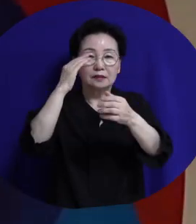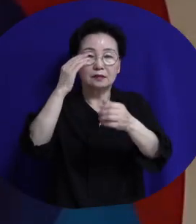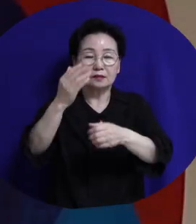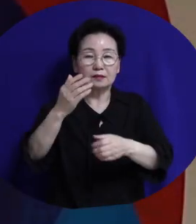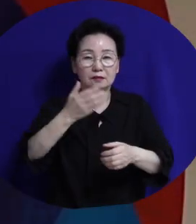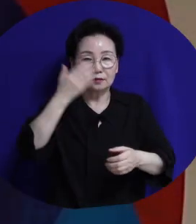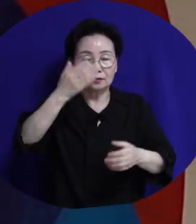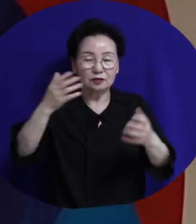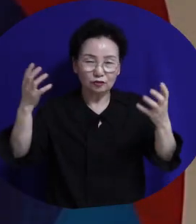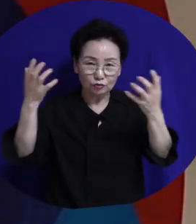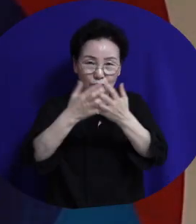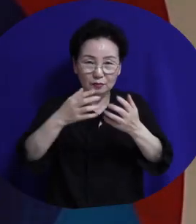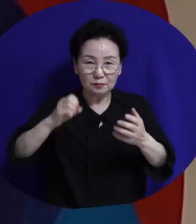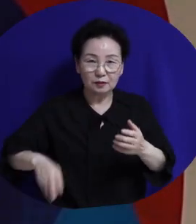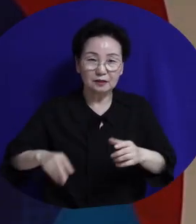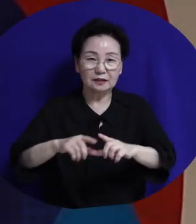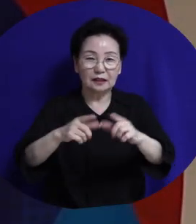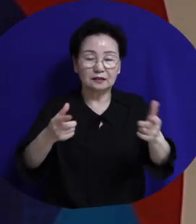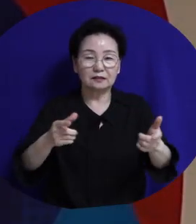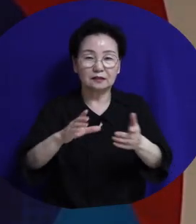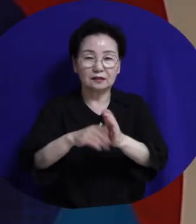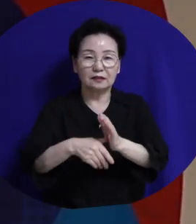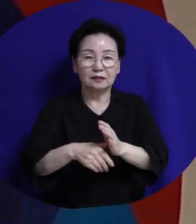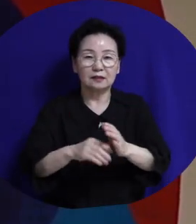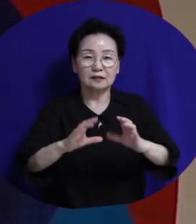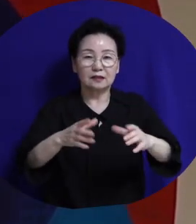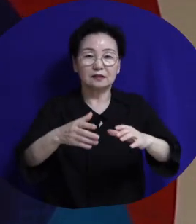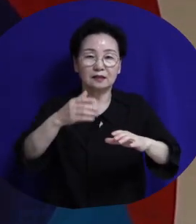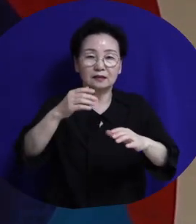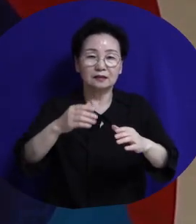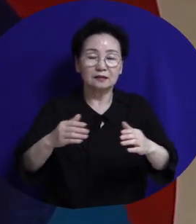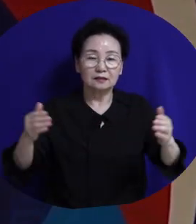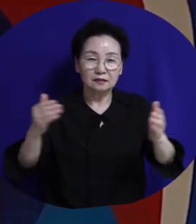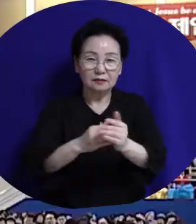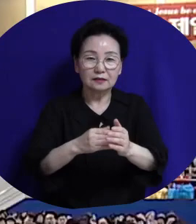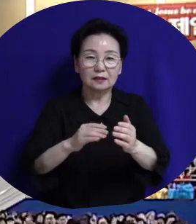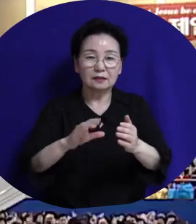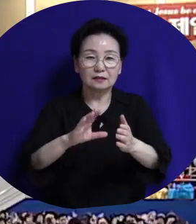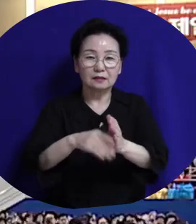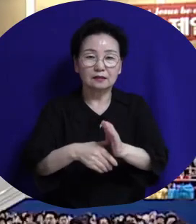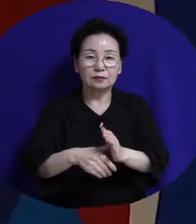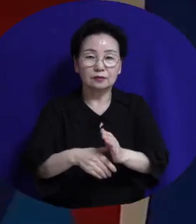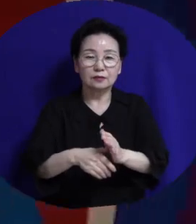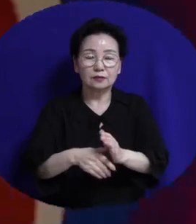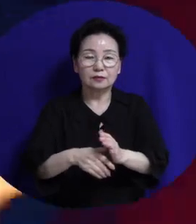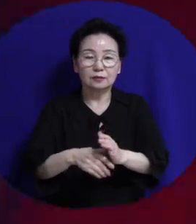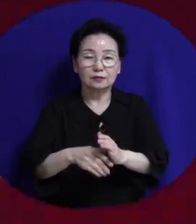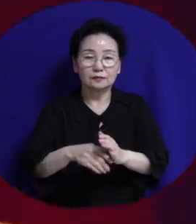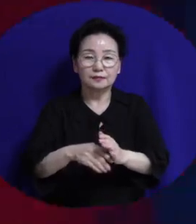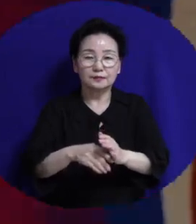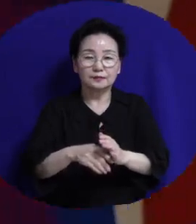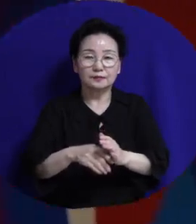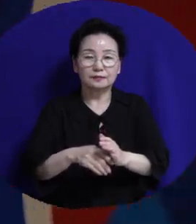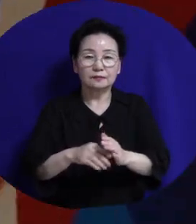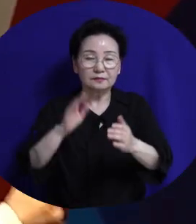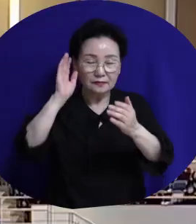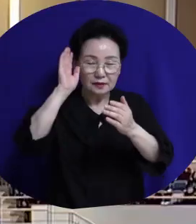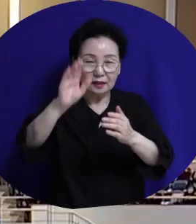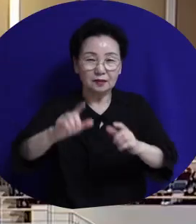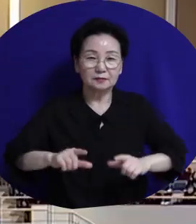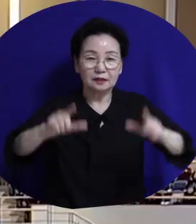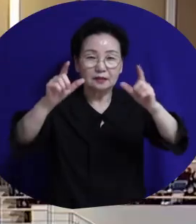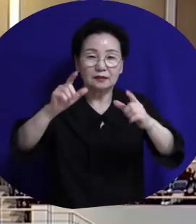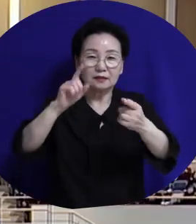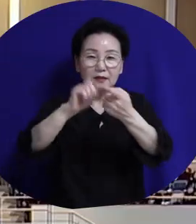성령의 충만함을 잃지 않아야만이 세상이 끝난 다음에 내 위치를 아는 걸 믿어요. 두 손이요 장래일을 아는 걸 믿으면 벌써 장래일을 안다는